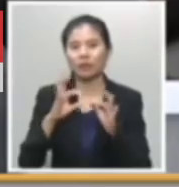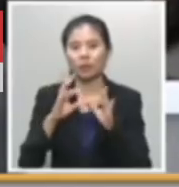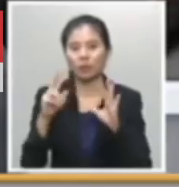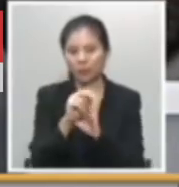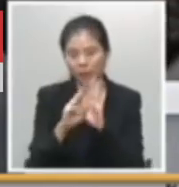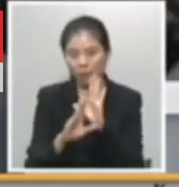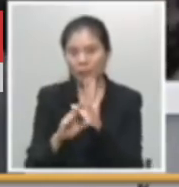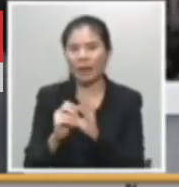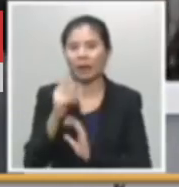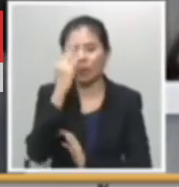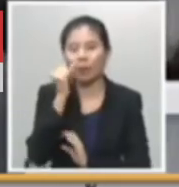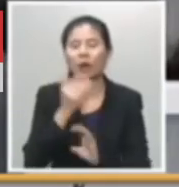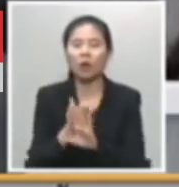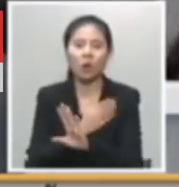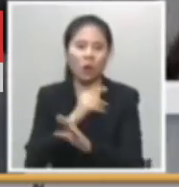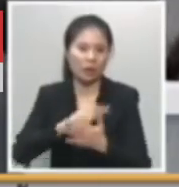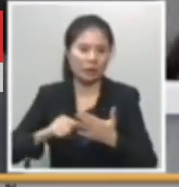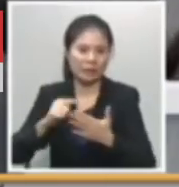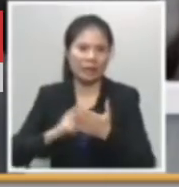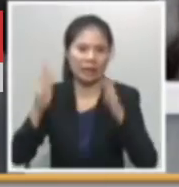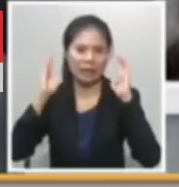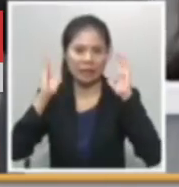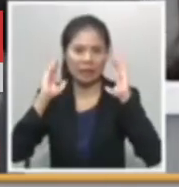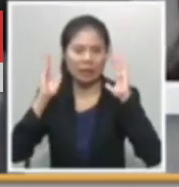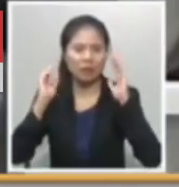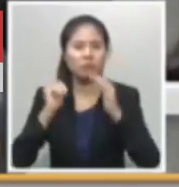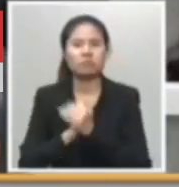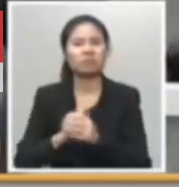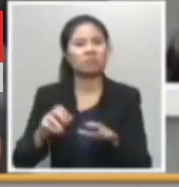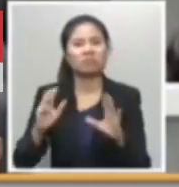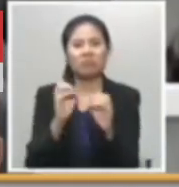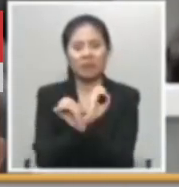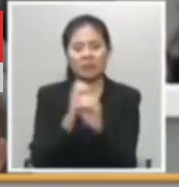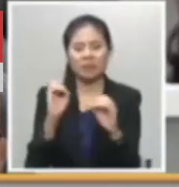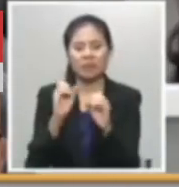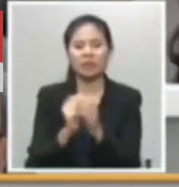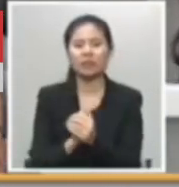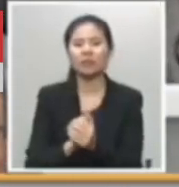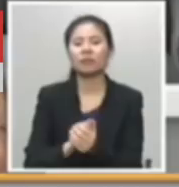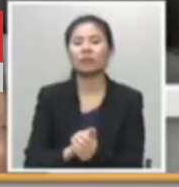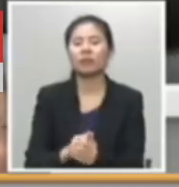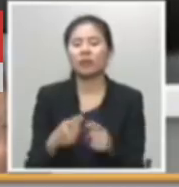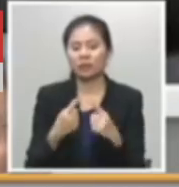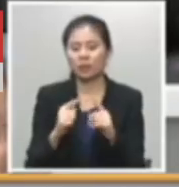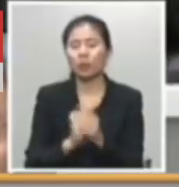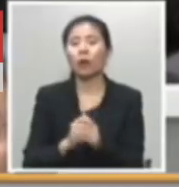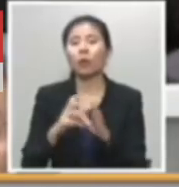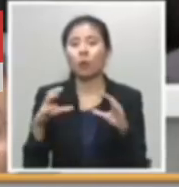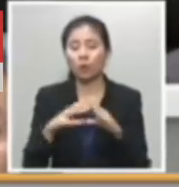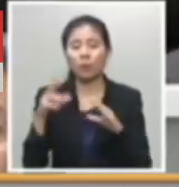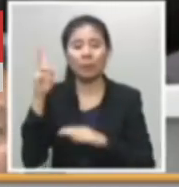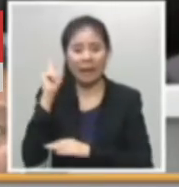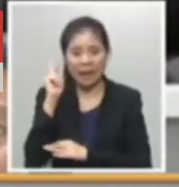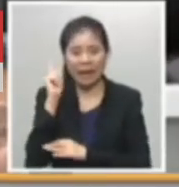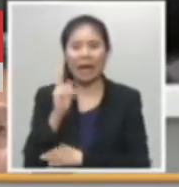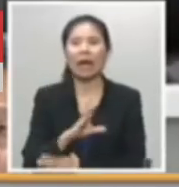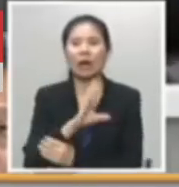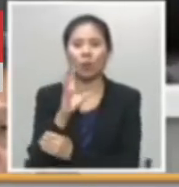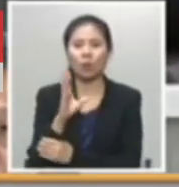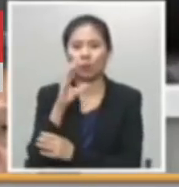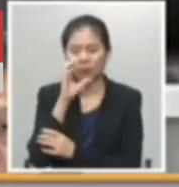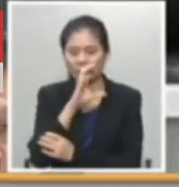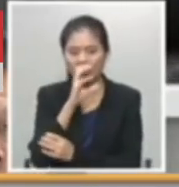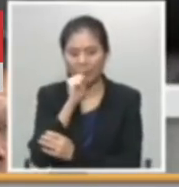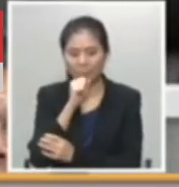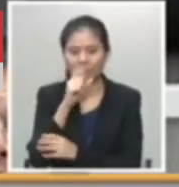เสียงมันไม่มีผมหาตาแหกเลยมันไม่มีที่จริงคำนี้อยู่ในนี้ก็แต่ว่าหน่วยข่าวกรองที่เขากรองไอ้ PowerPoint